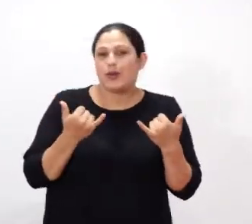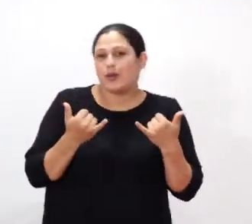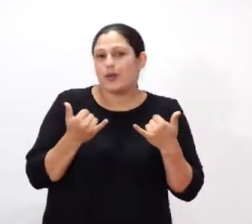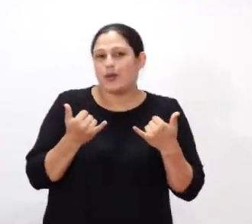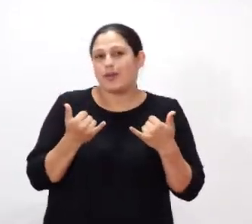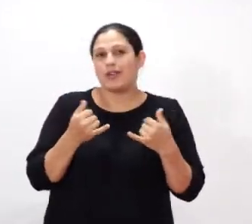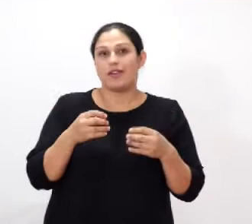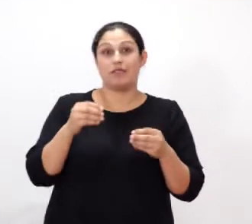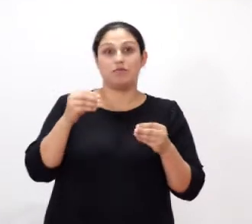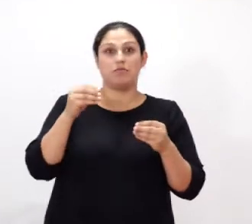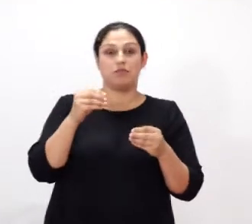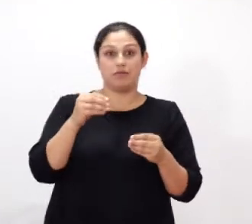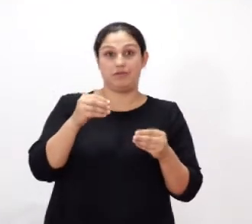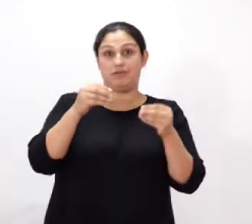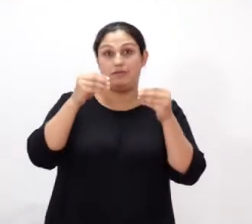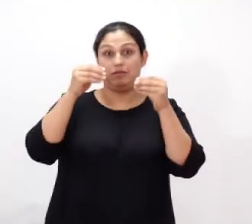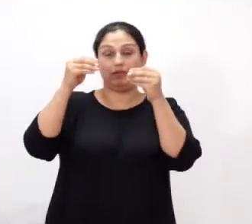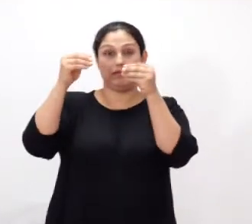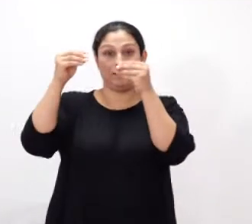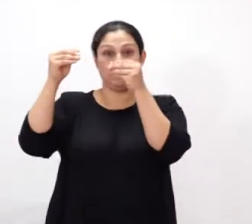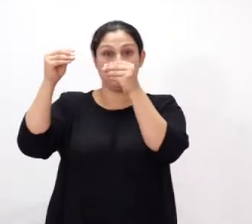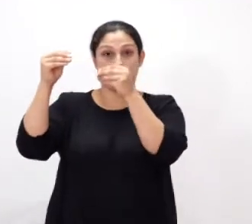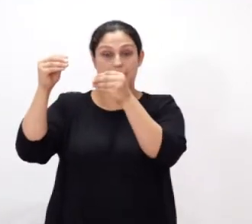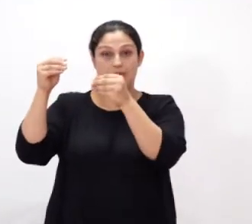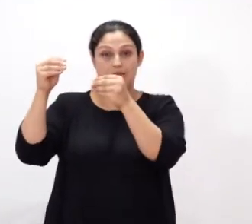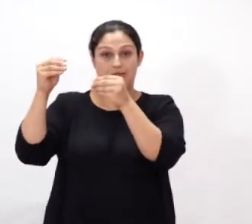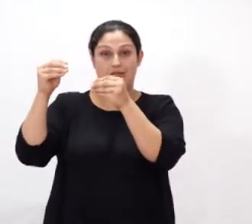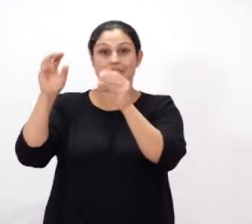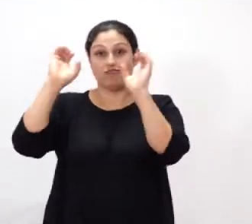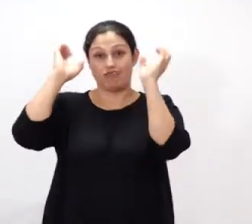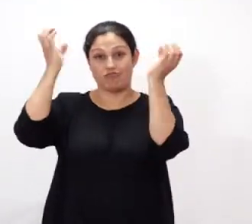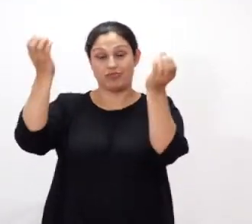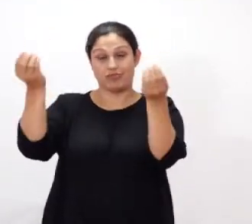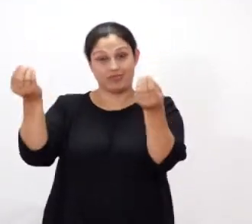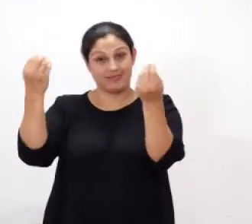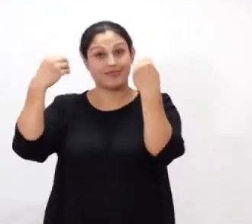حاضر میبینیم خوش افخراک